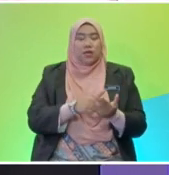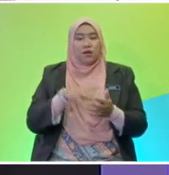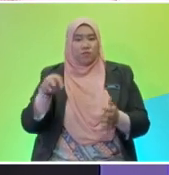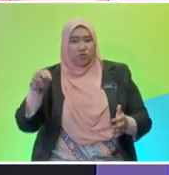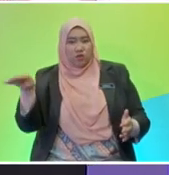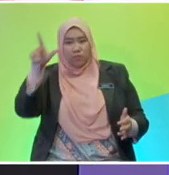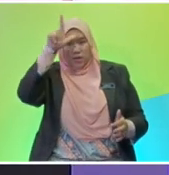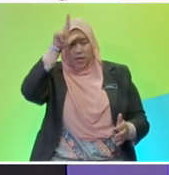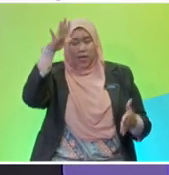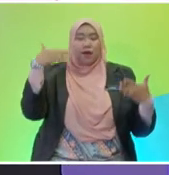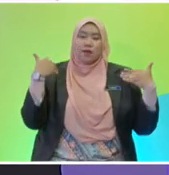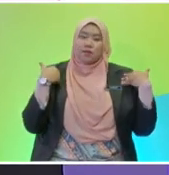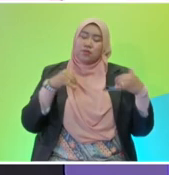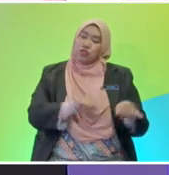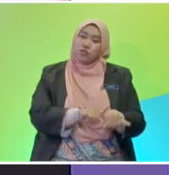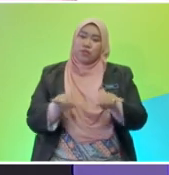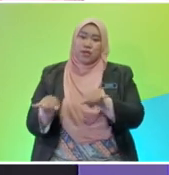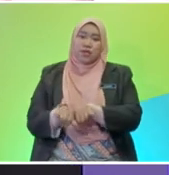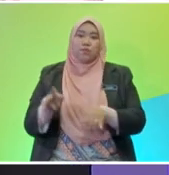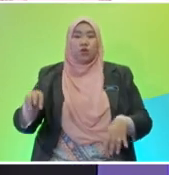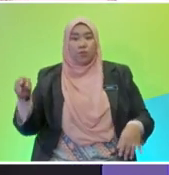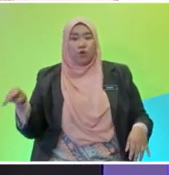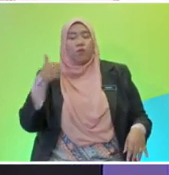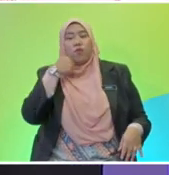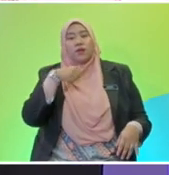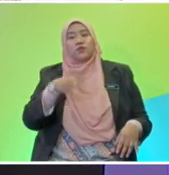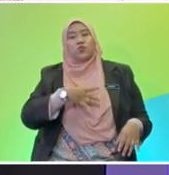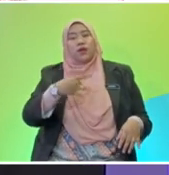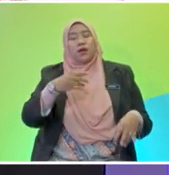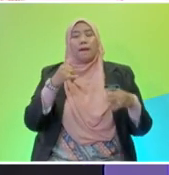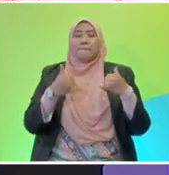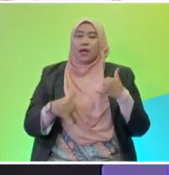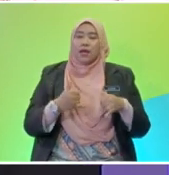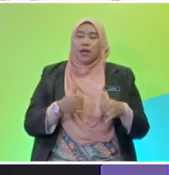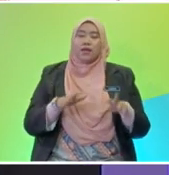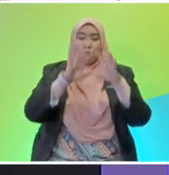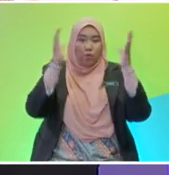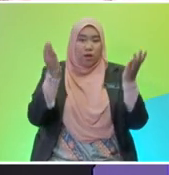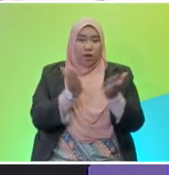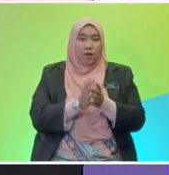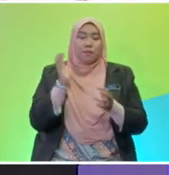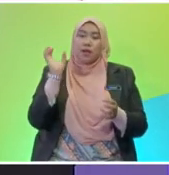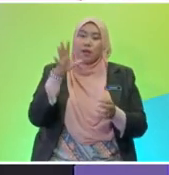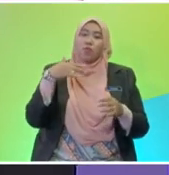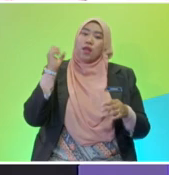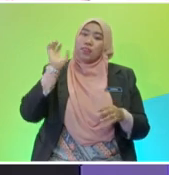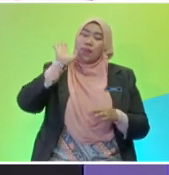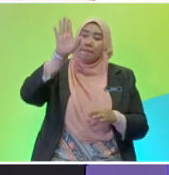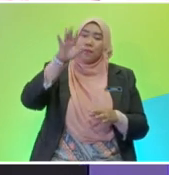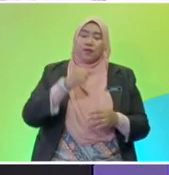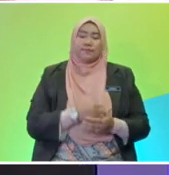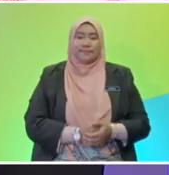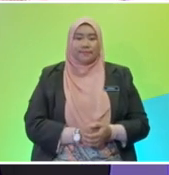Tetapi ada juga bermain bola mungkin bermain bola baling bola tanpa dan sebagainya Oke